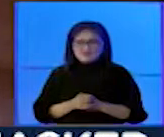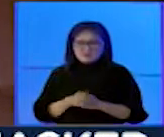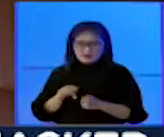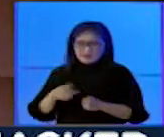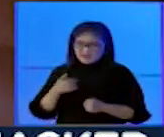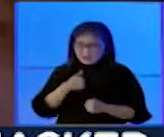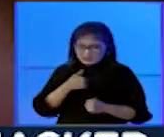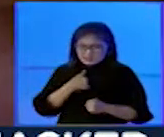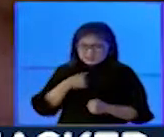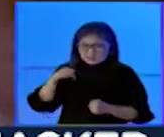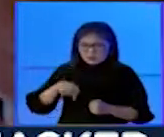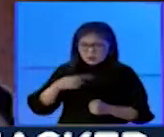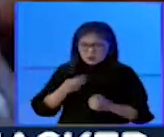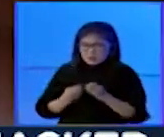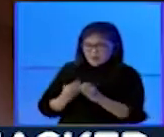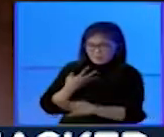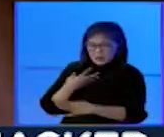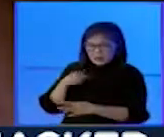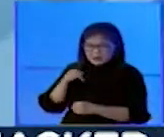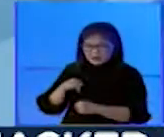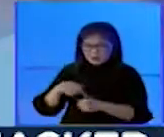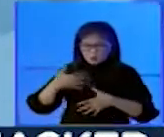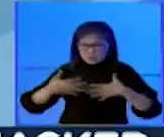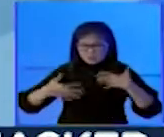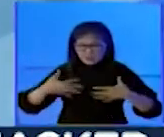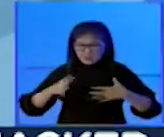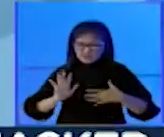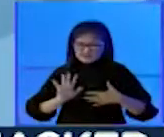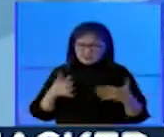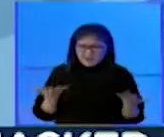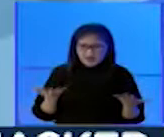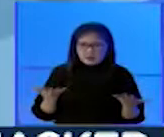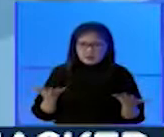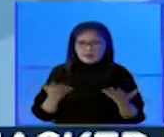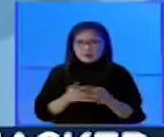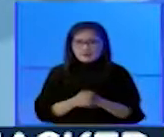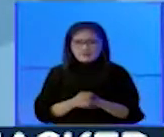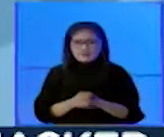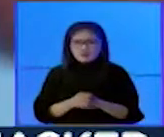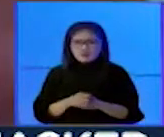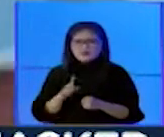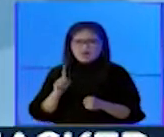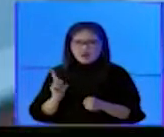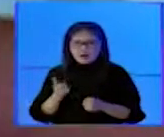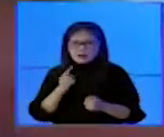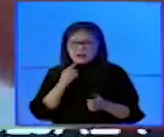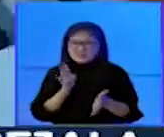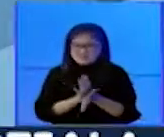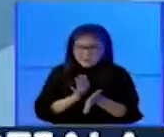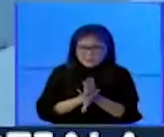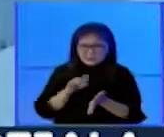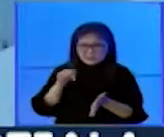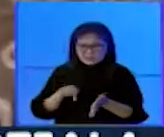gejala loh, Neng. Dan pada saat itu juga memang kebetulan ada suatu momen yang dinyatakan